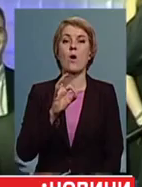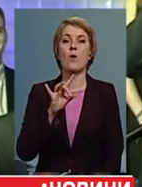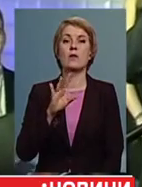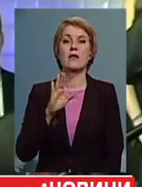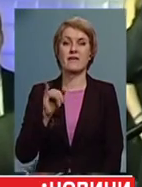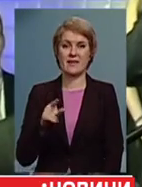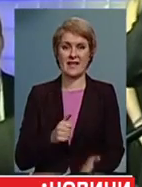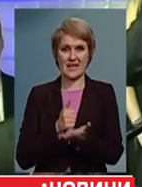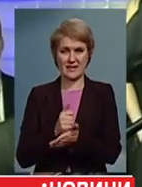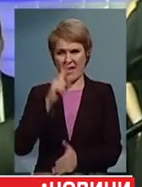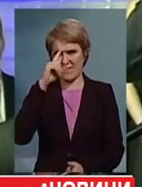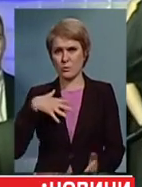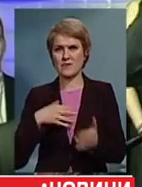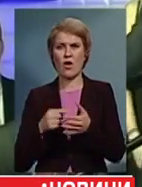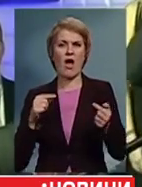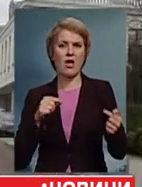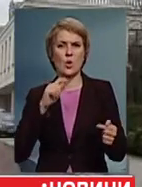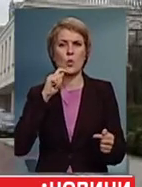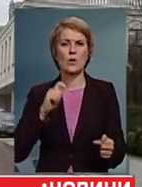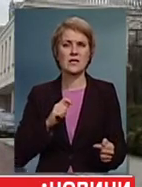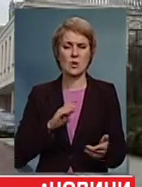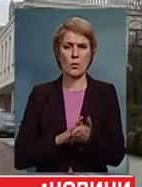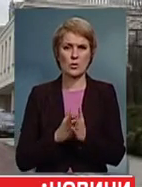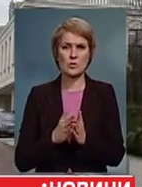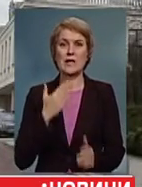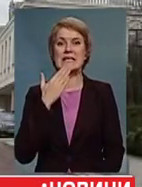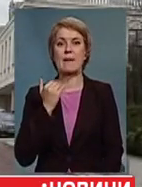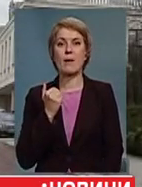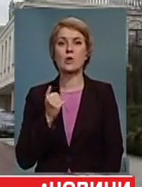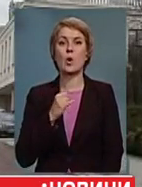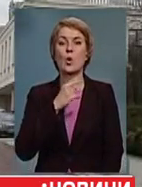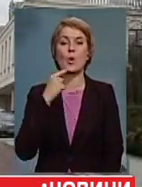лідер, відомий своєю антиукраїнською позицією і симпатіями до російського президента Путіна.